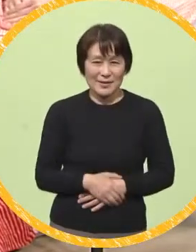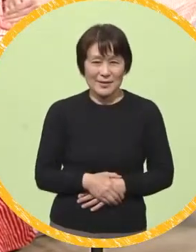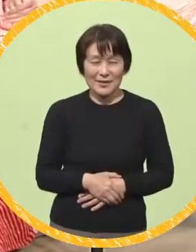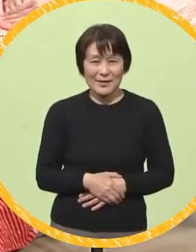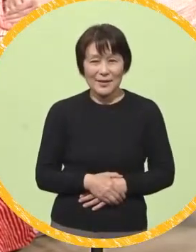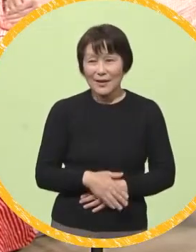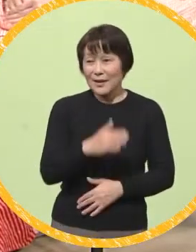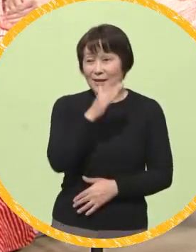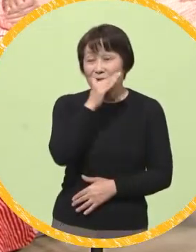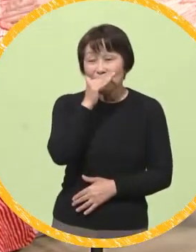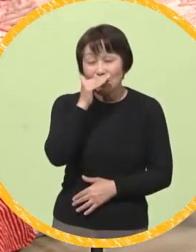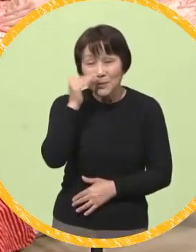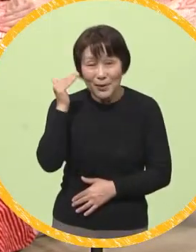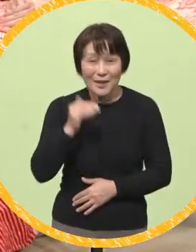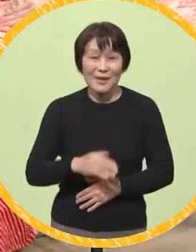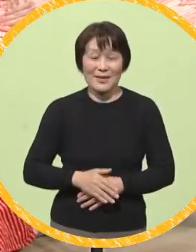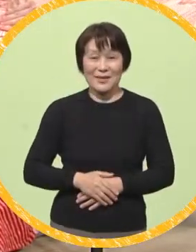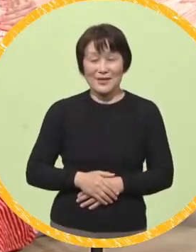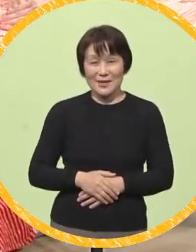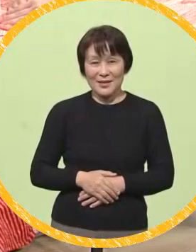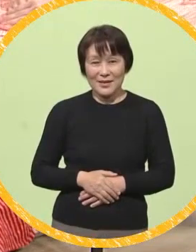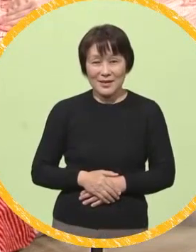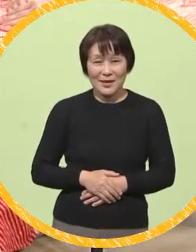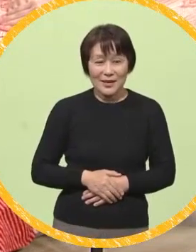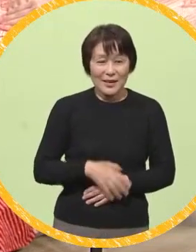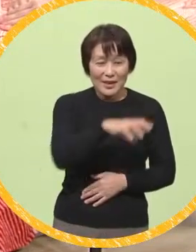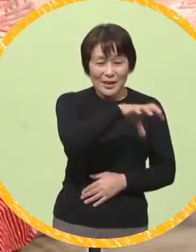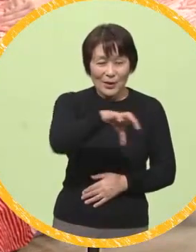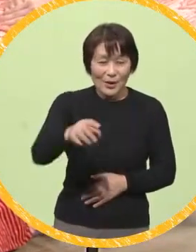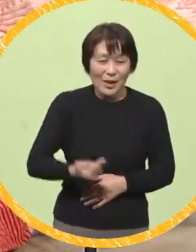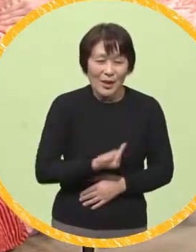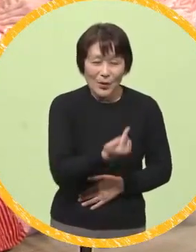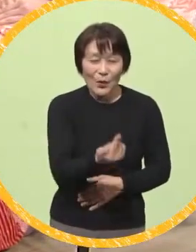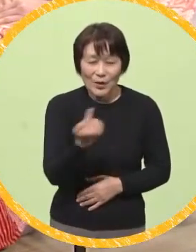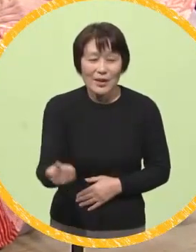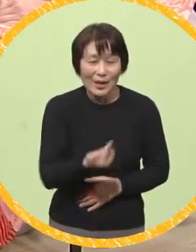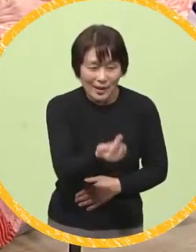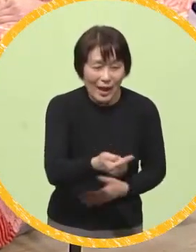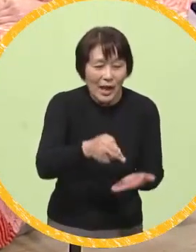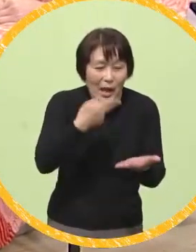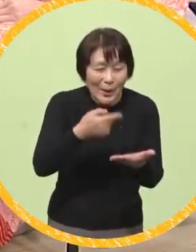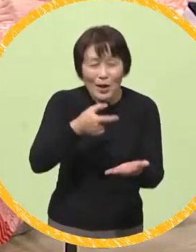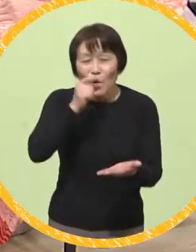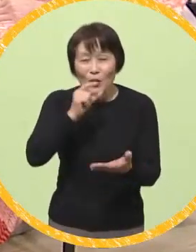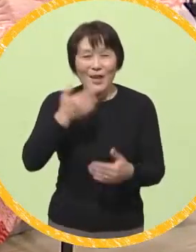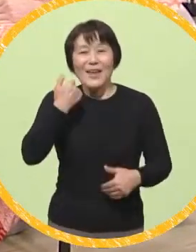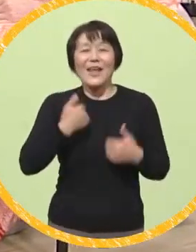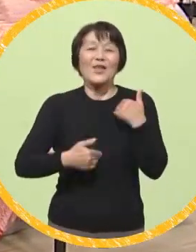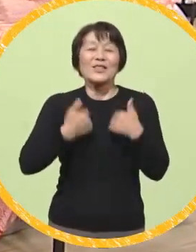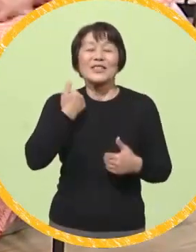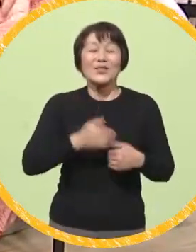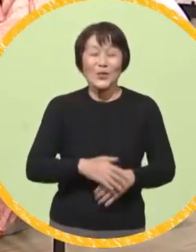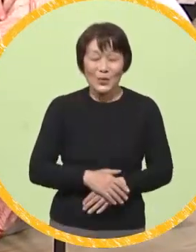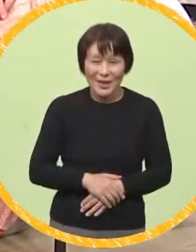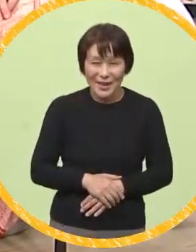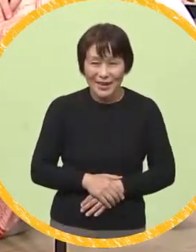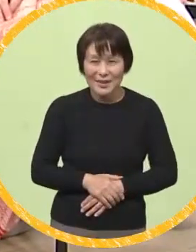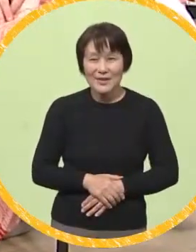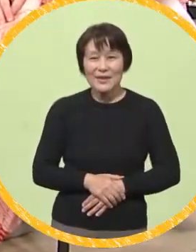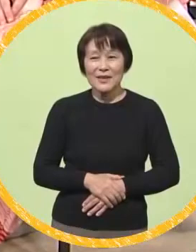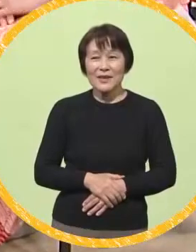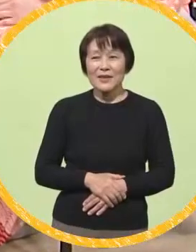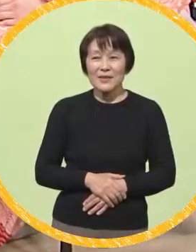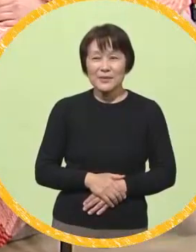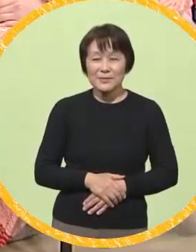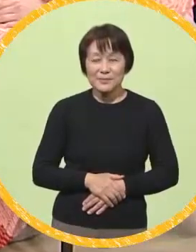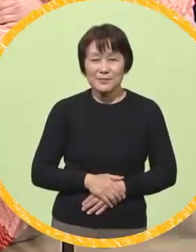素晴らしい。 いや本当ね、もういろんなとこ行ってね、そこの地元のもの食べて飲んでね、楽しそうですよね。 言い訳できましたもんね、これ知るために僕た